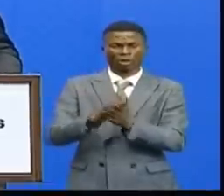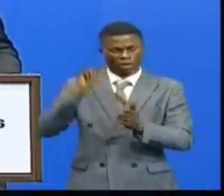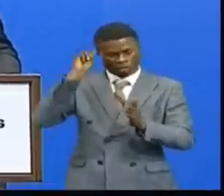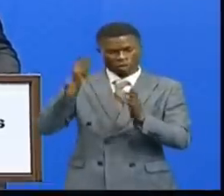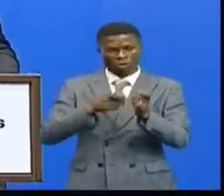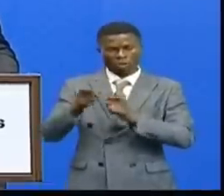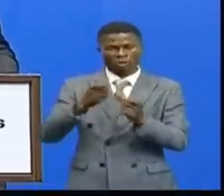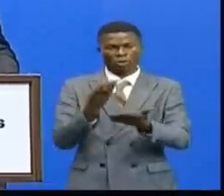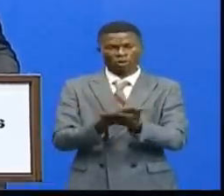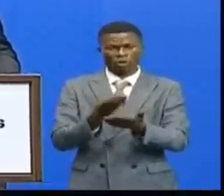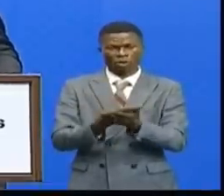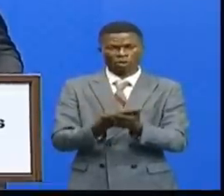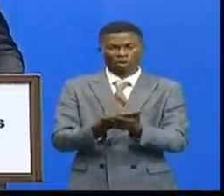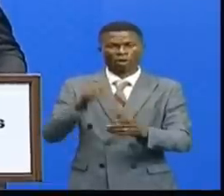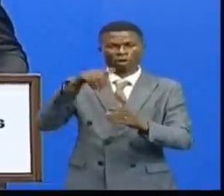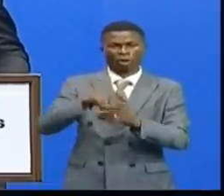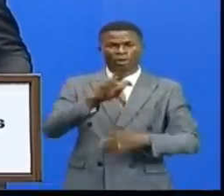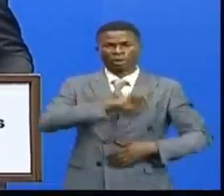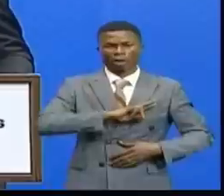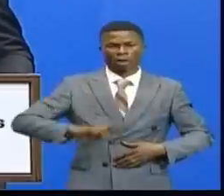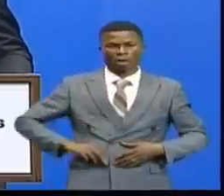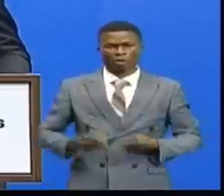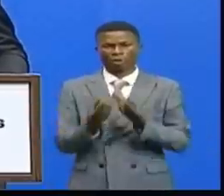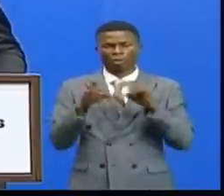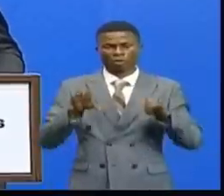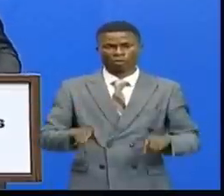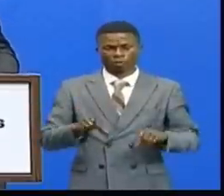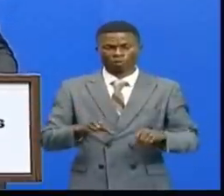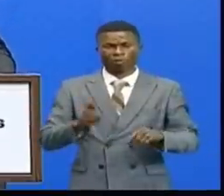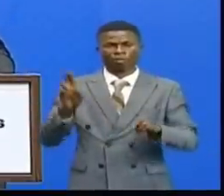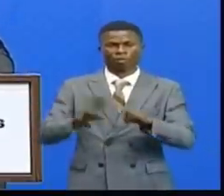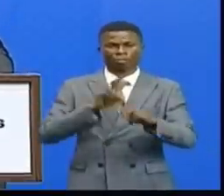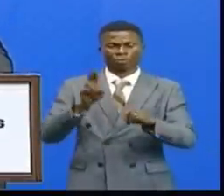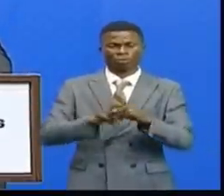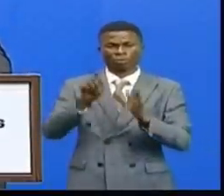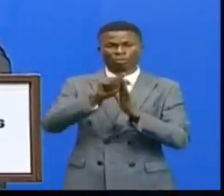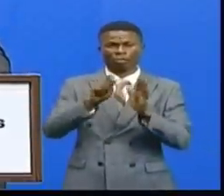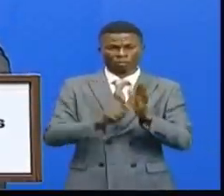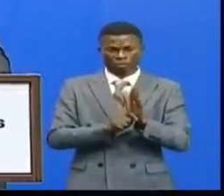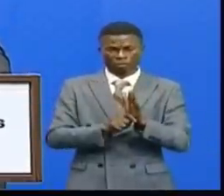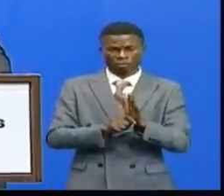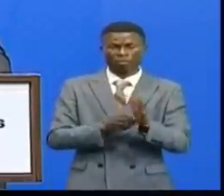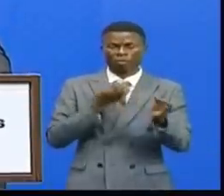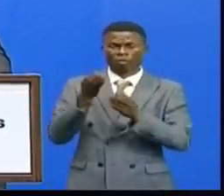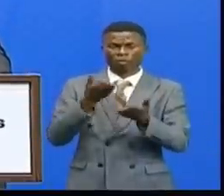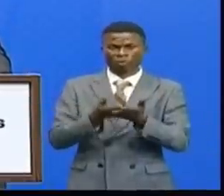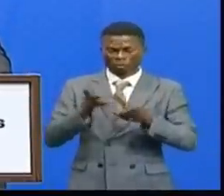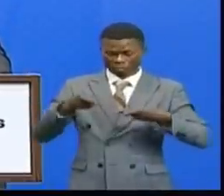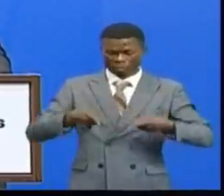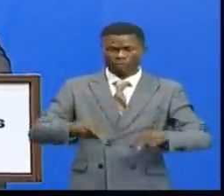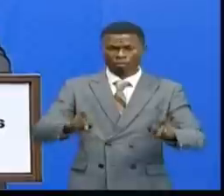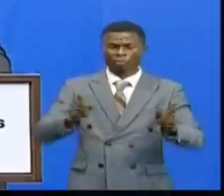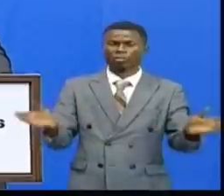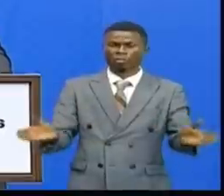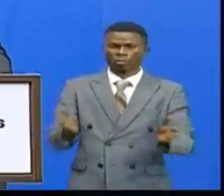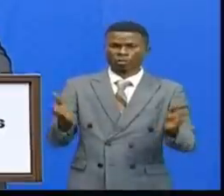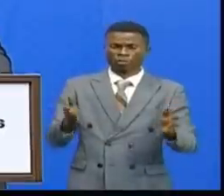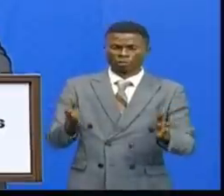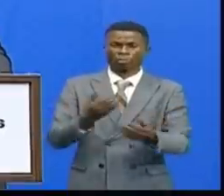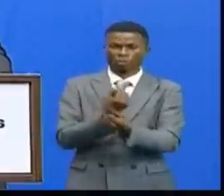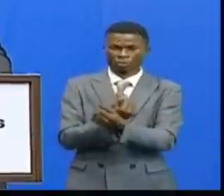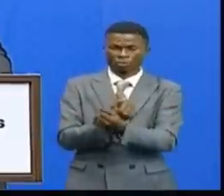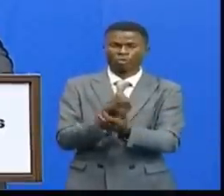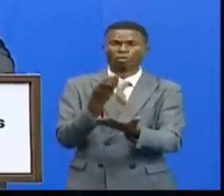gouvernance budgétaire en République démocratique du Congo. L'application de ces textes, a-t-il expliqué, permettra de renforcer la